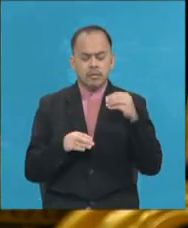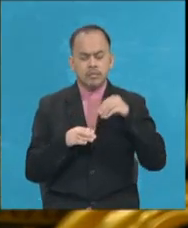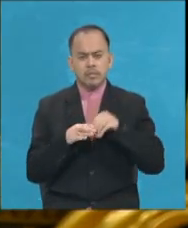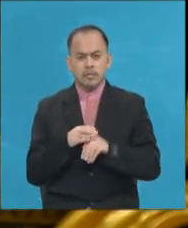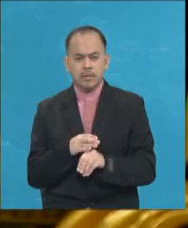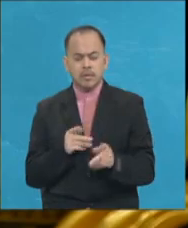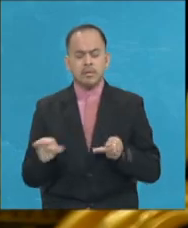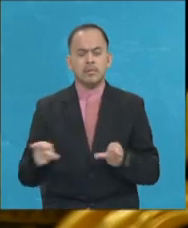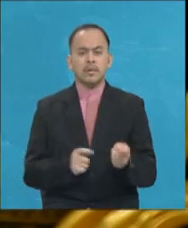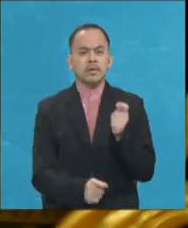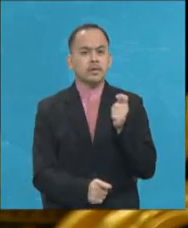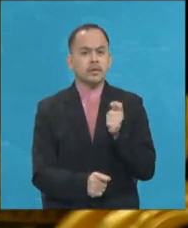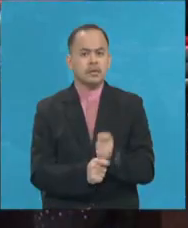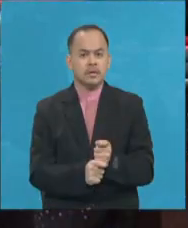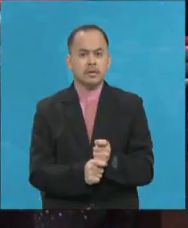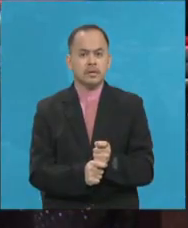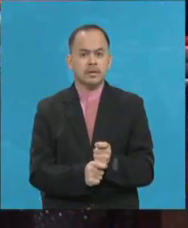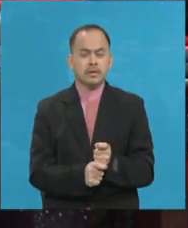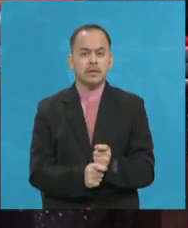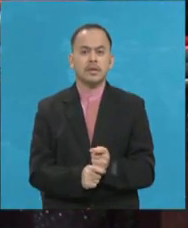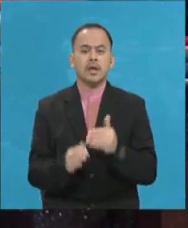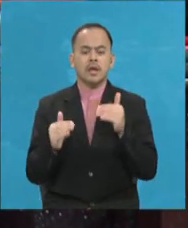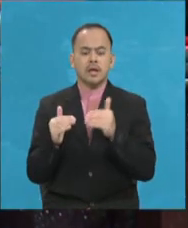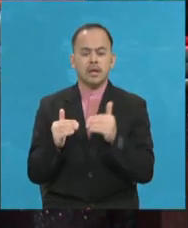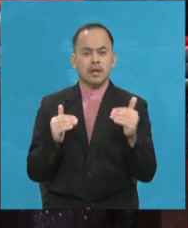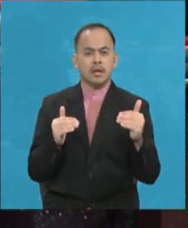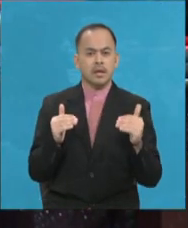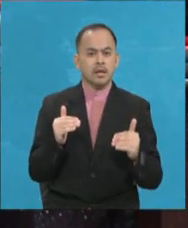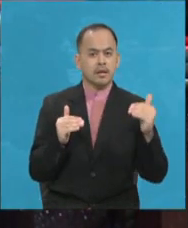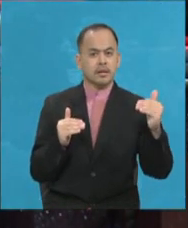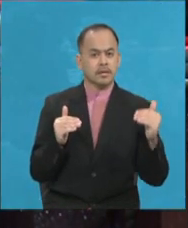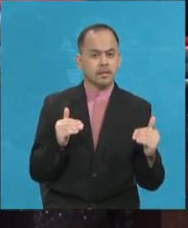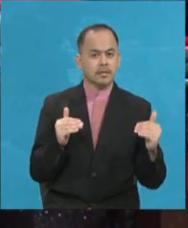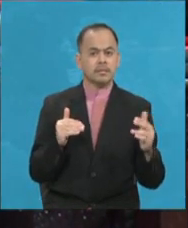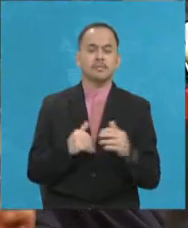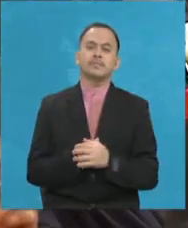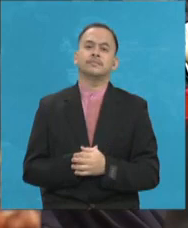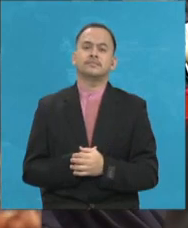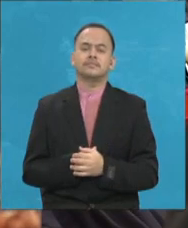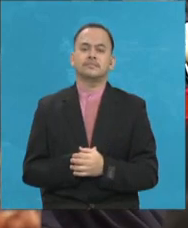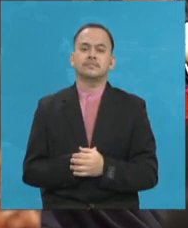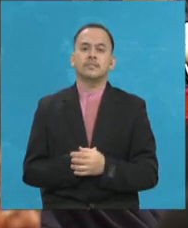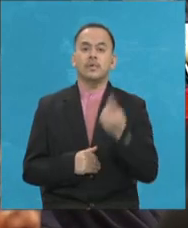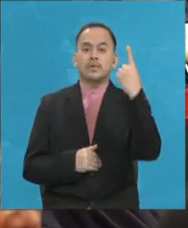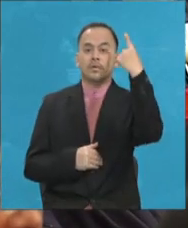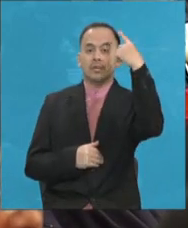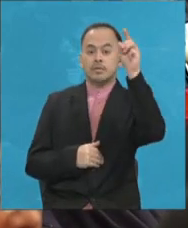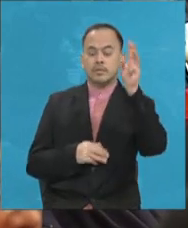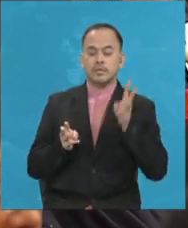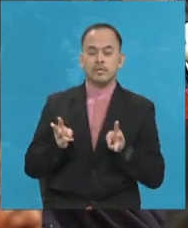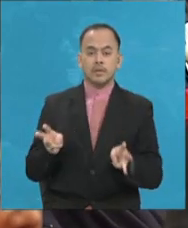dalam perhelatan tetap secara berperingkat peringkat sementara bagi warga